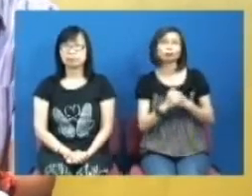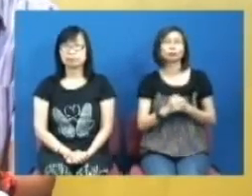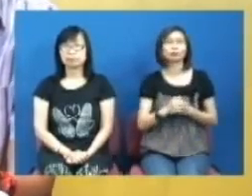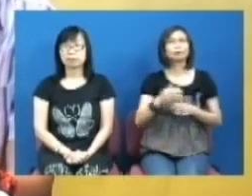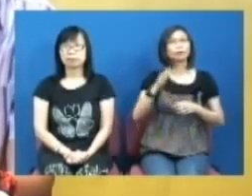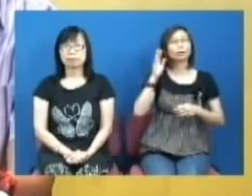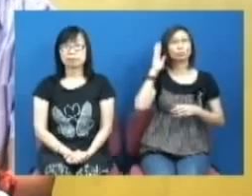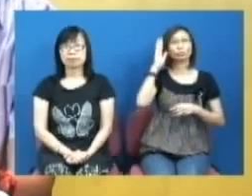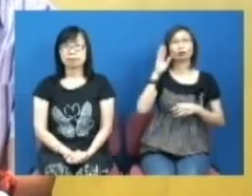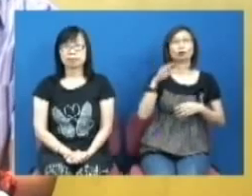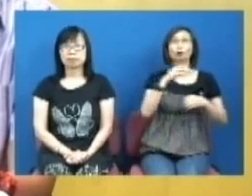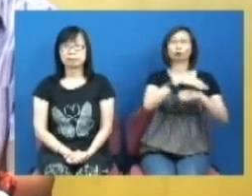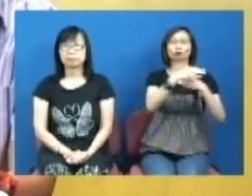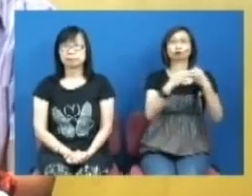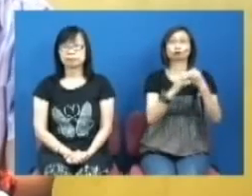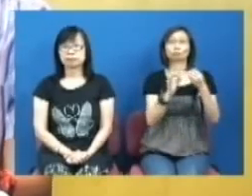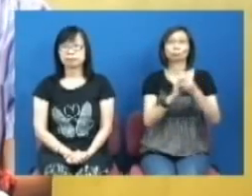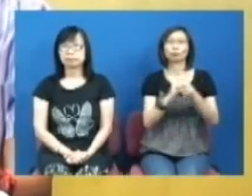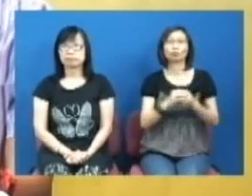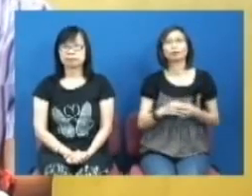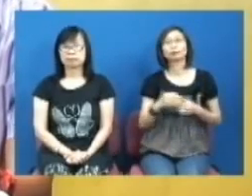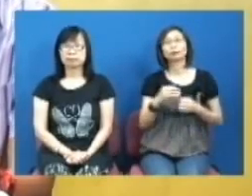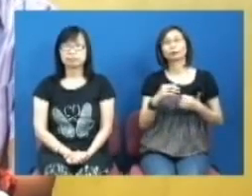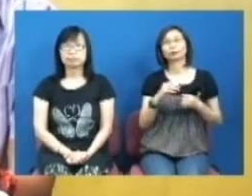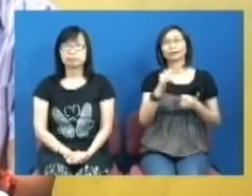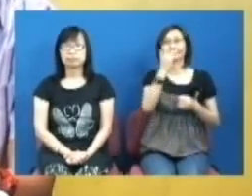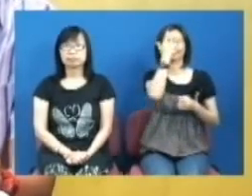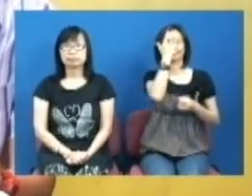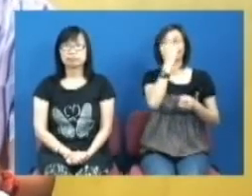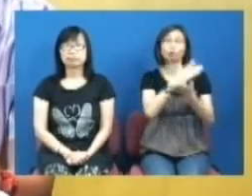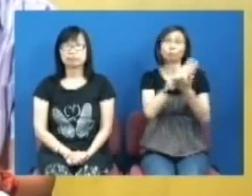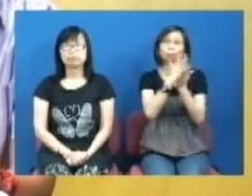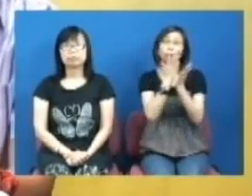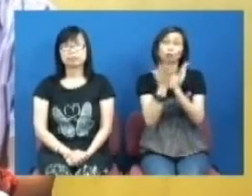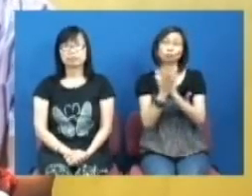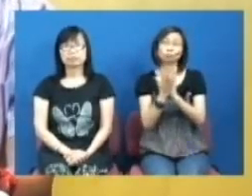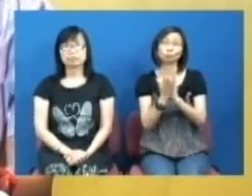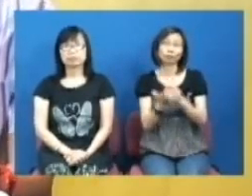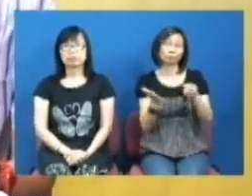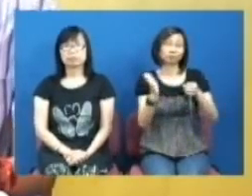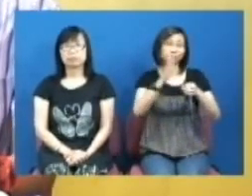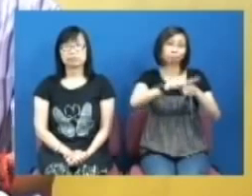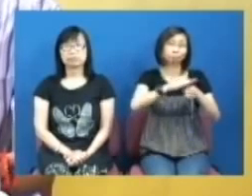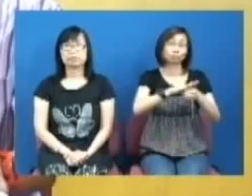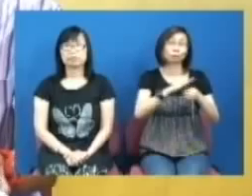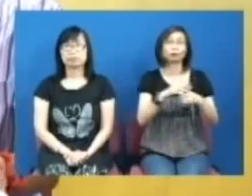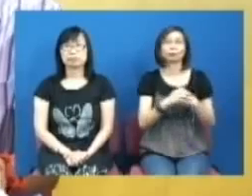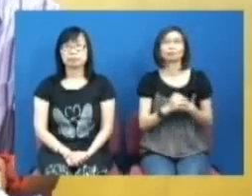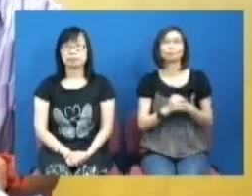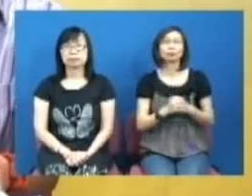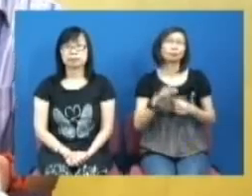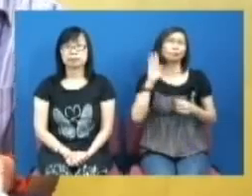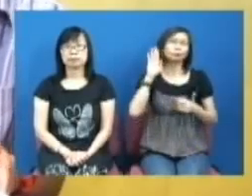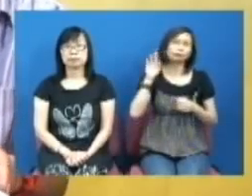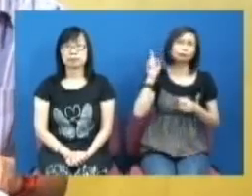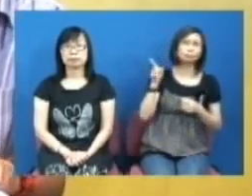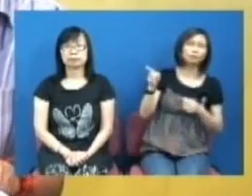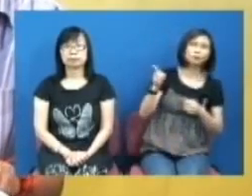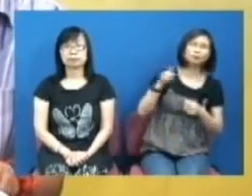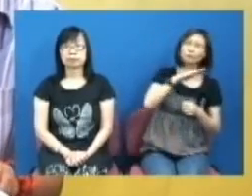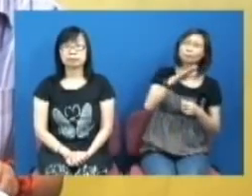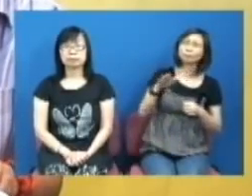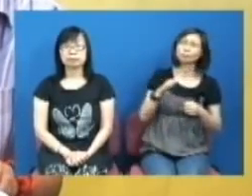埋芬蘭依國家都是以名單嚟進行即替補啦咁樣。咁當然，究竟人哋嗰替補背後嗰個原